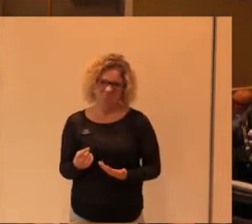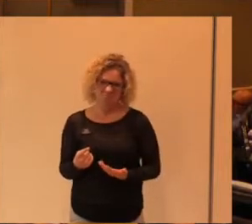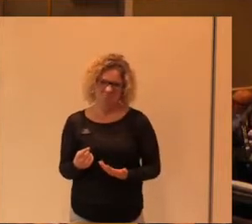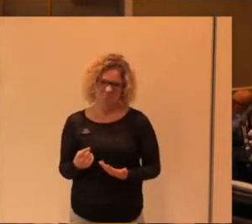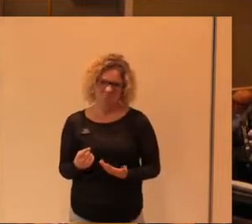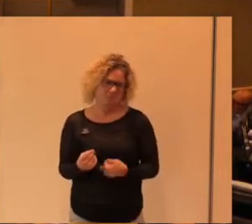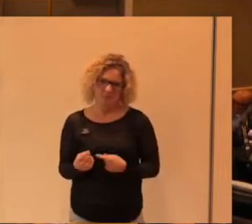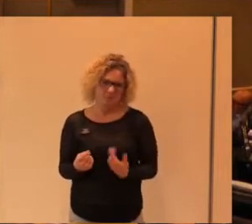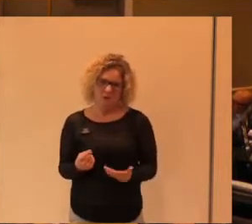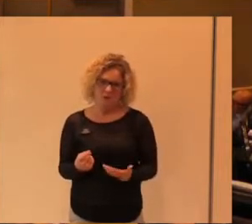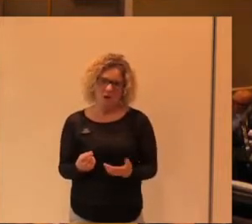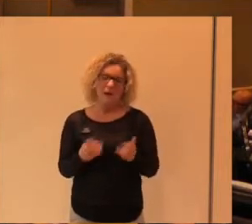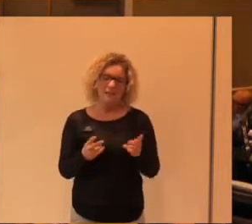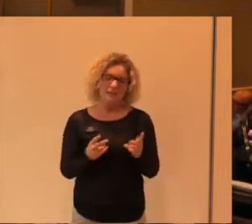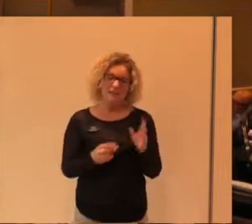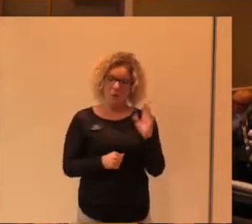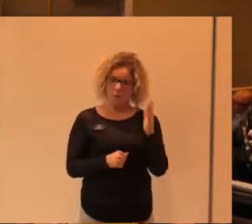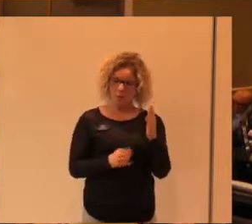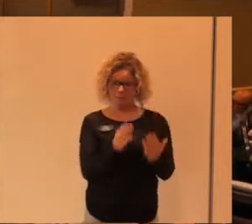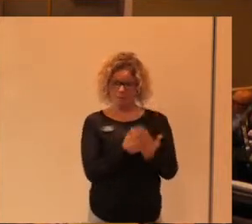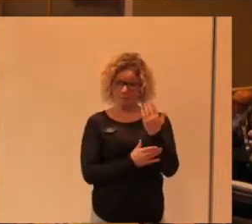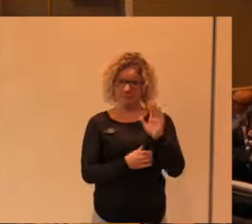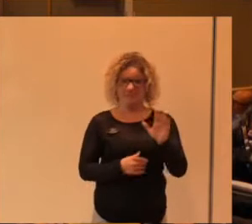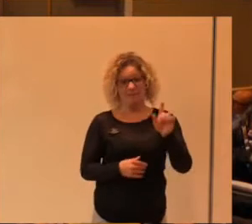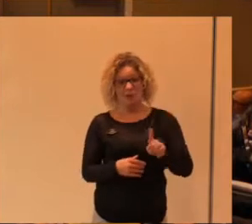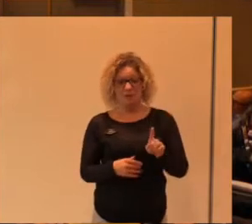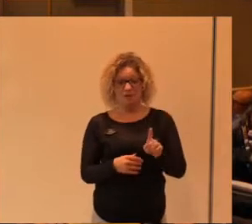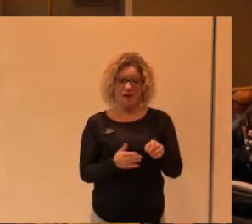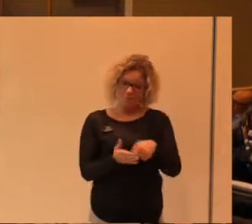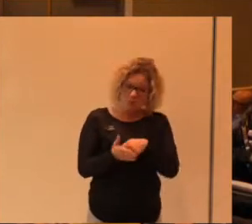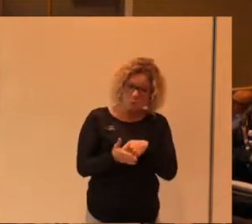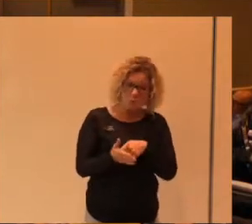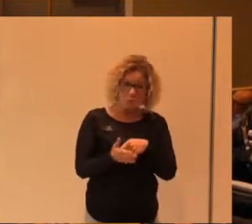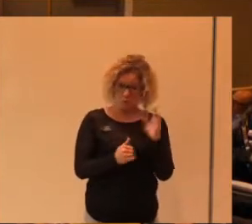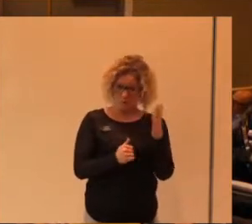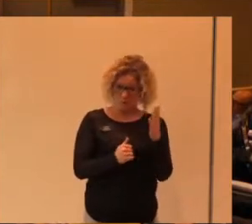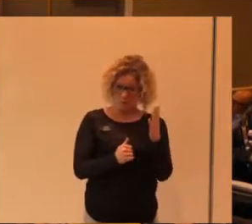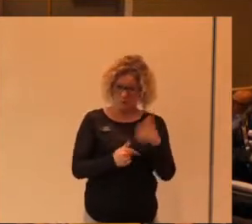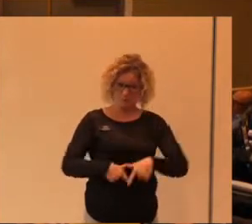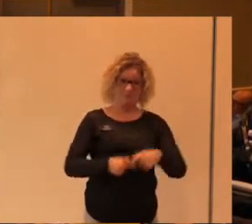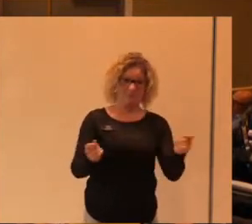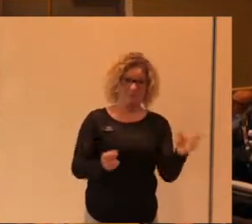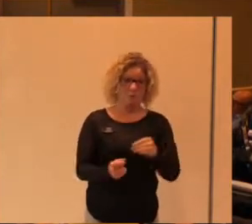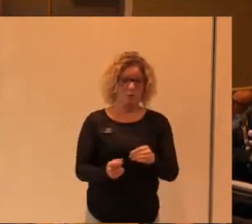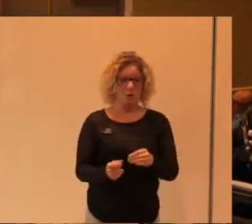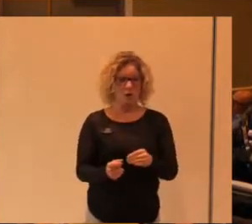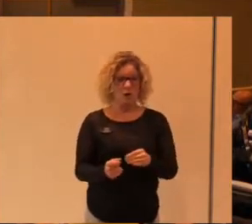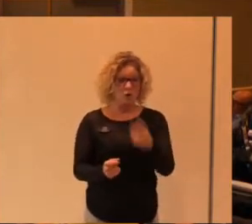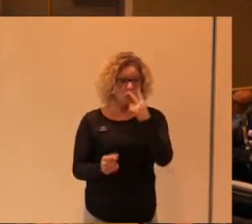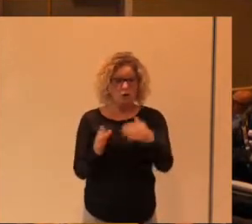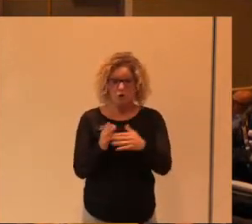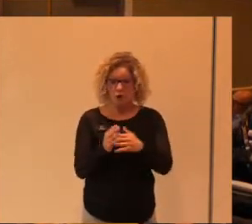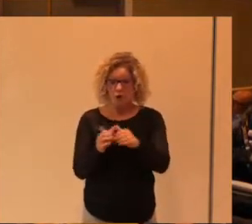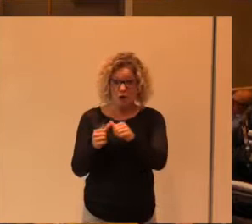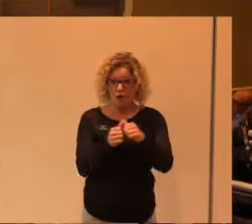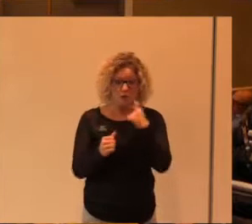samma sätt som hände när Windows kom med sin första version utav Windows. Då gapade hela synskadrörelsen så sa man